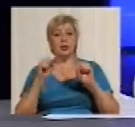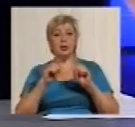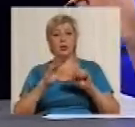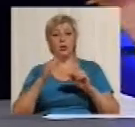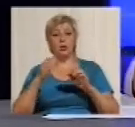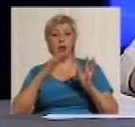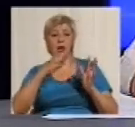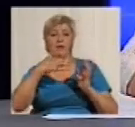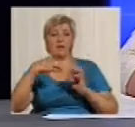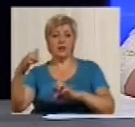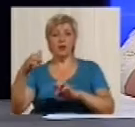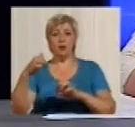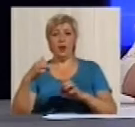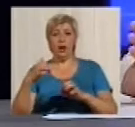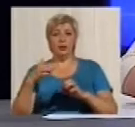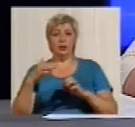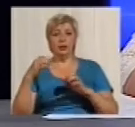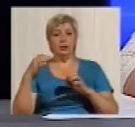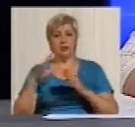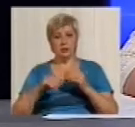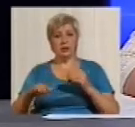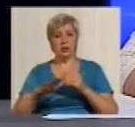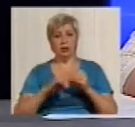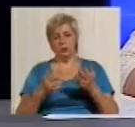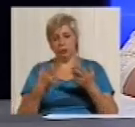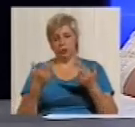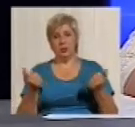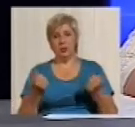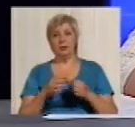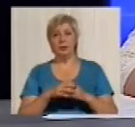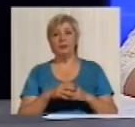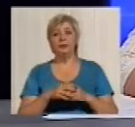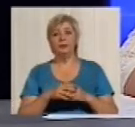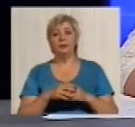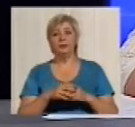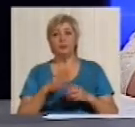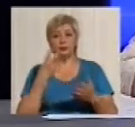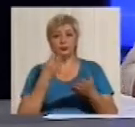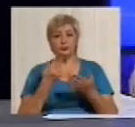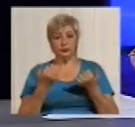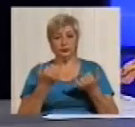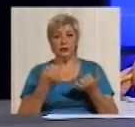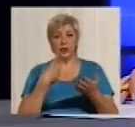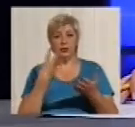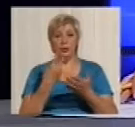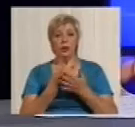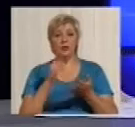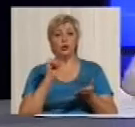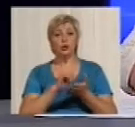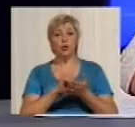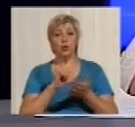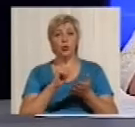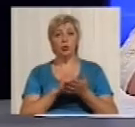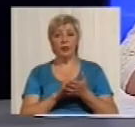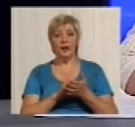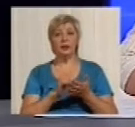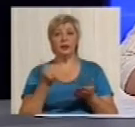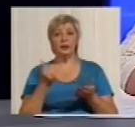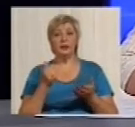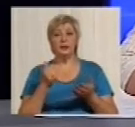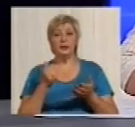змогу, я прошу продемонструвати на екран нашим гостям і нашим глядачам певний документ, який